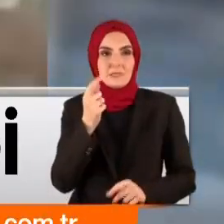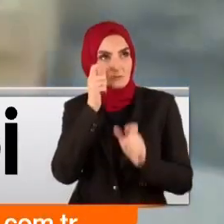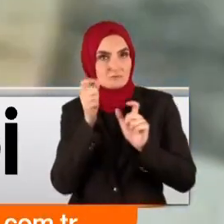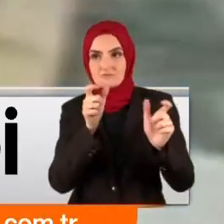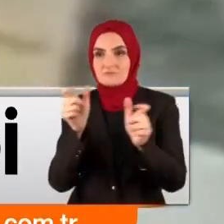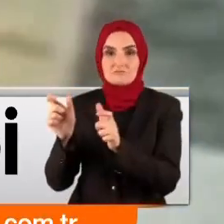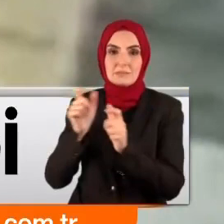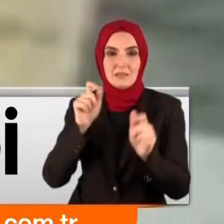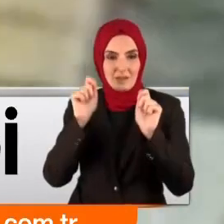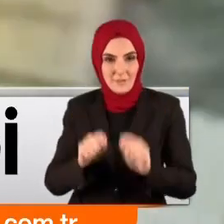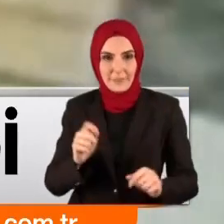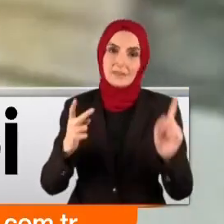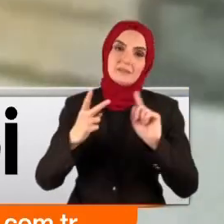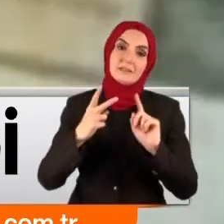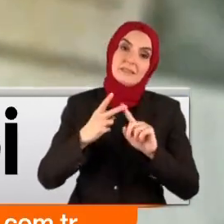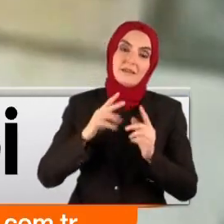tırmandı.